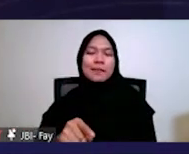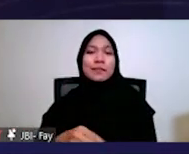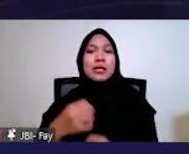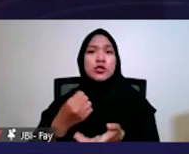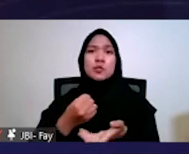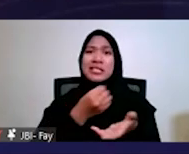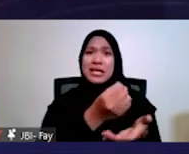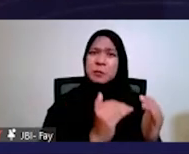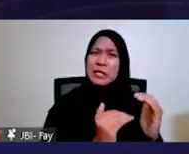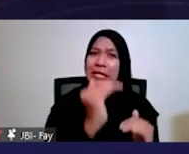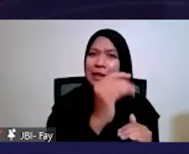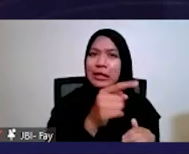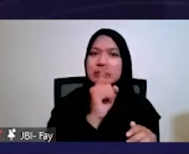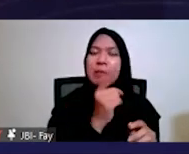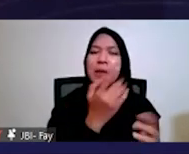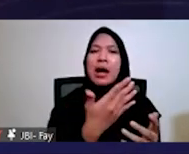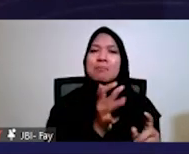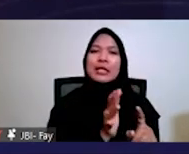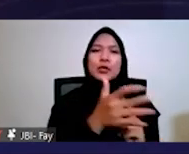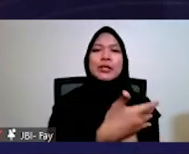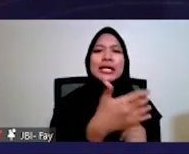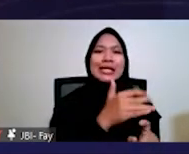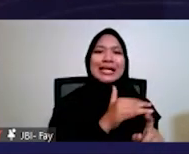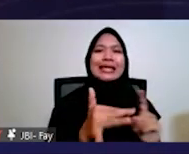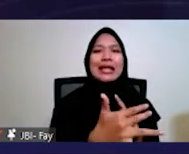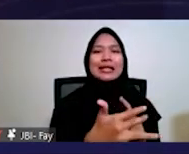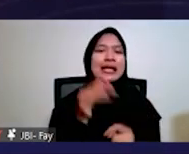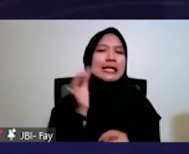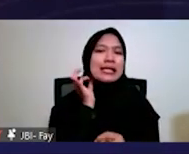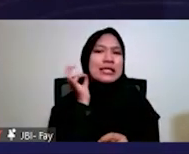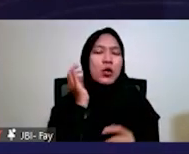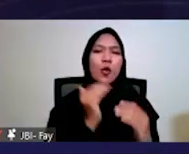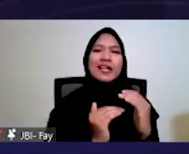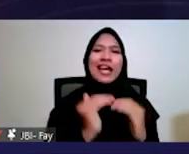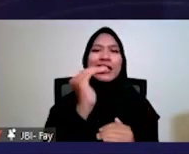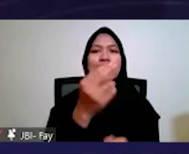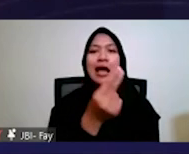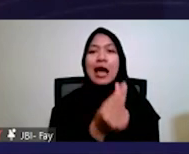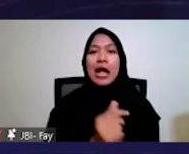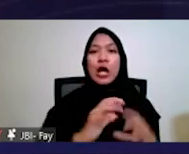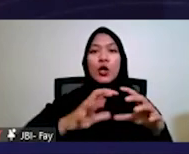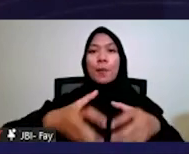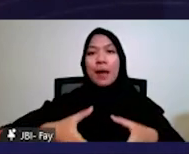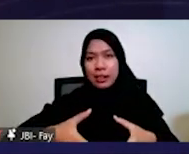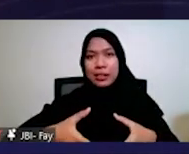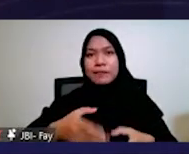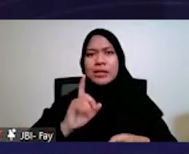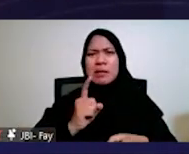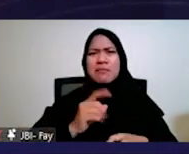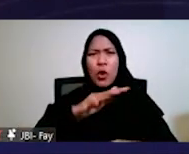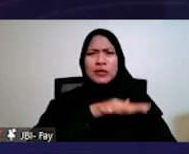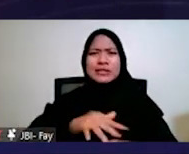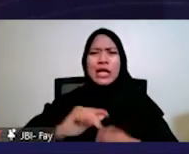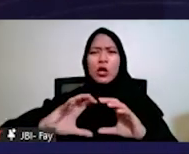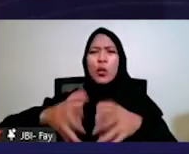itu untuk melindungi rakyat dari risiko kenaikan harga Global ini karena kondisinya Global